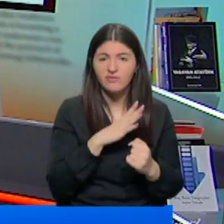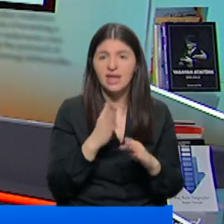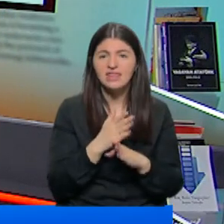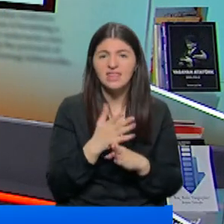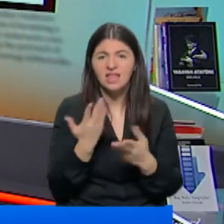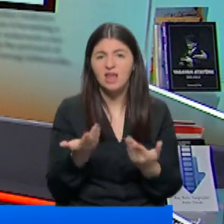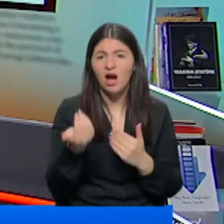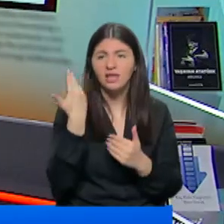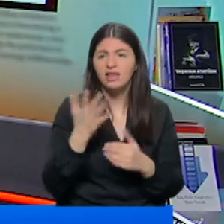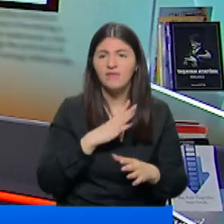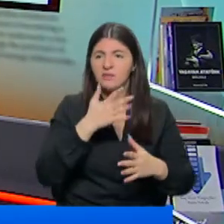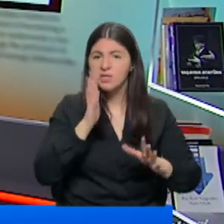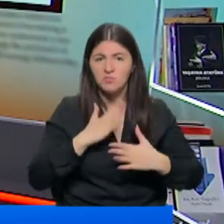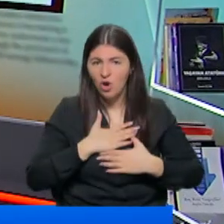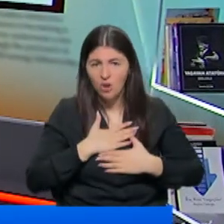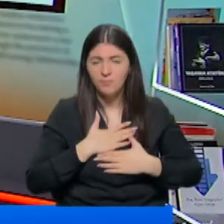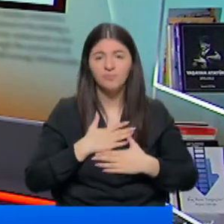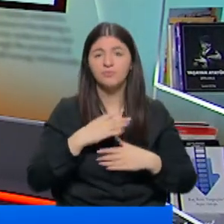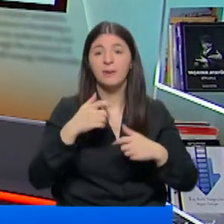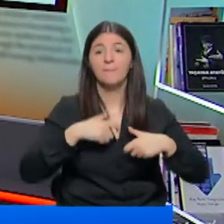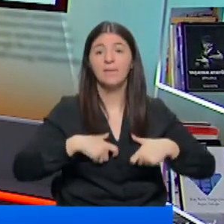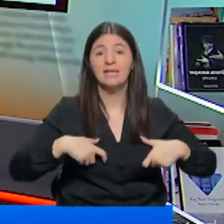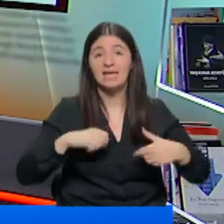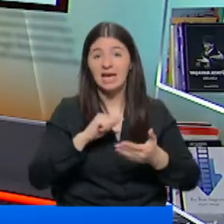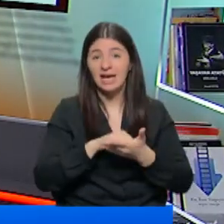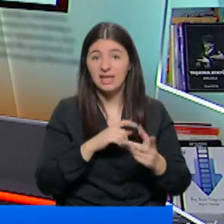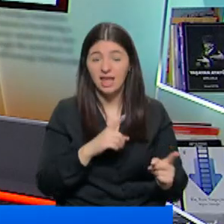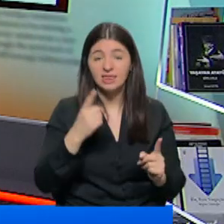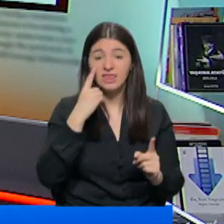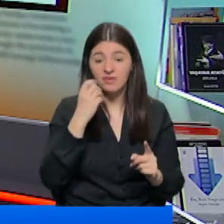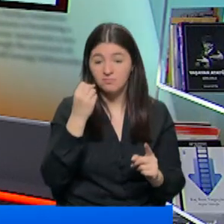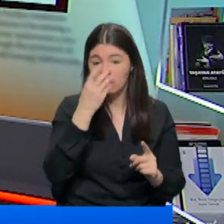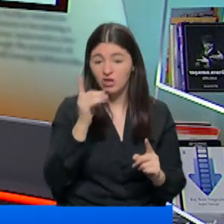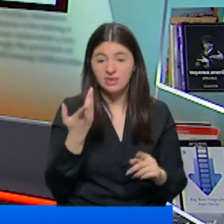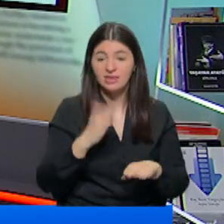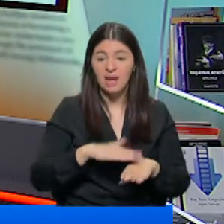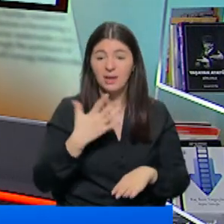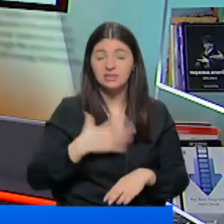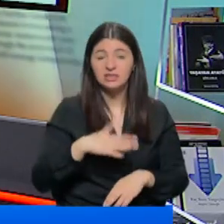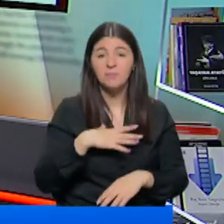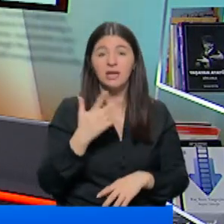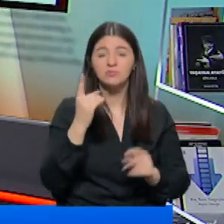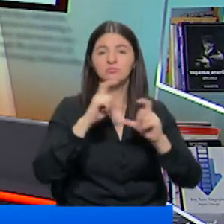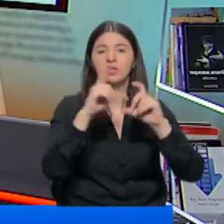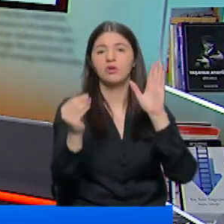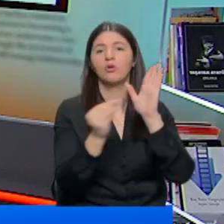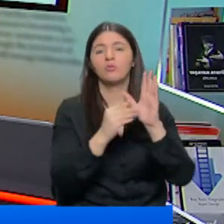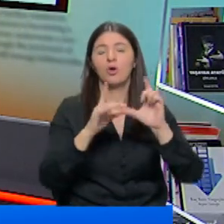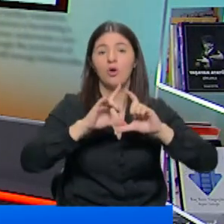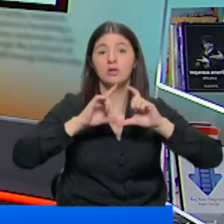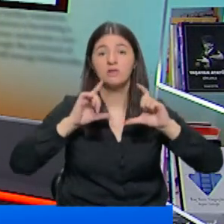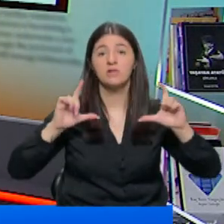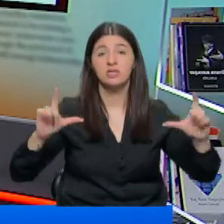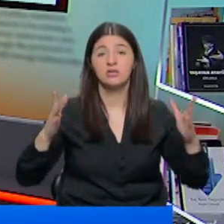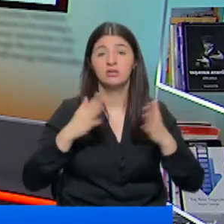Nedendir arkasına ne var bilmiyorum Milli Gazete Devlet Bahçeli ne yapmak istemektedir diye bir Manşet atmış kocaman